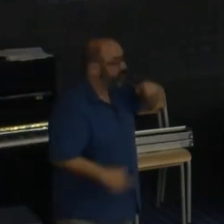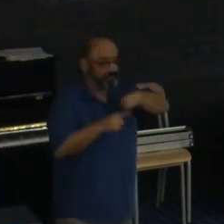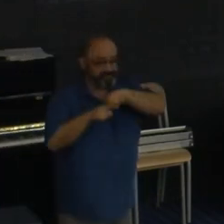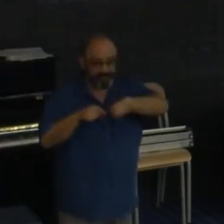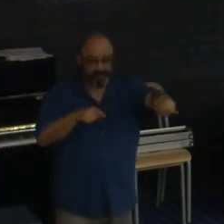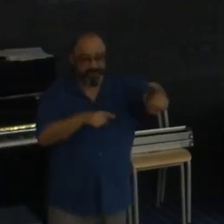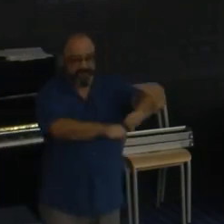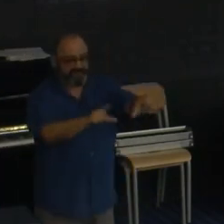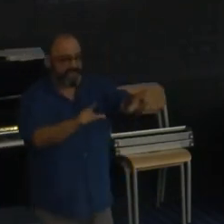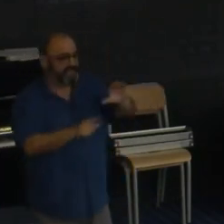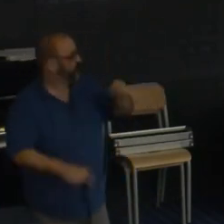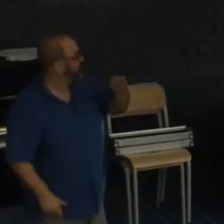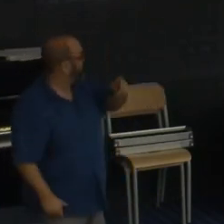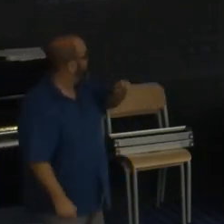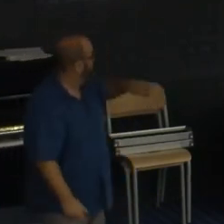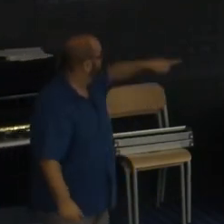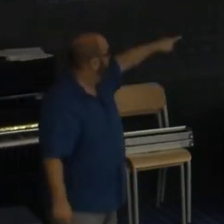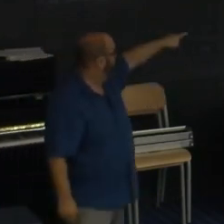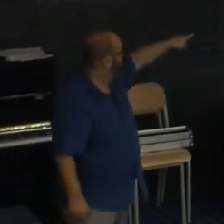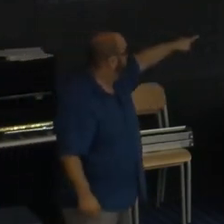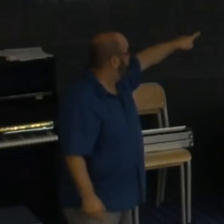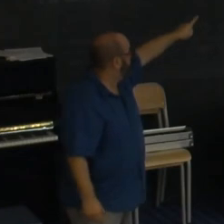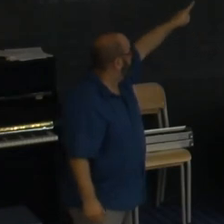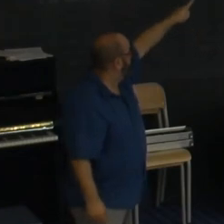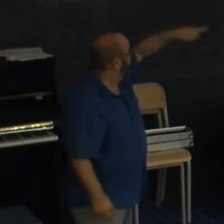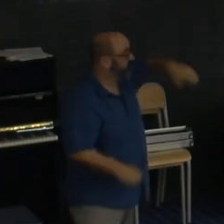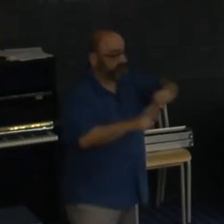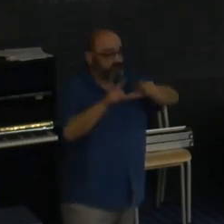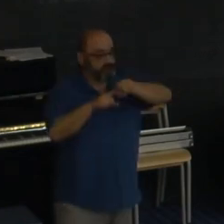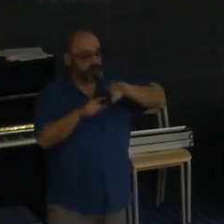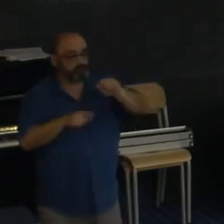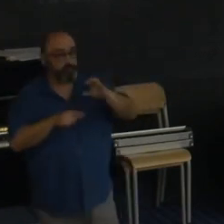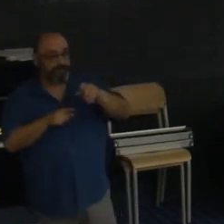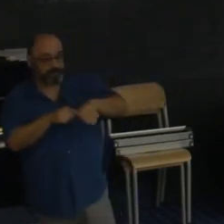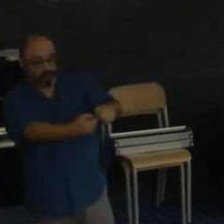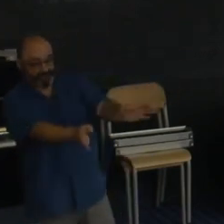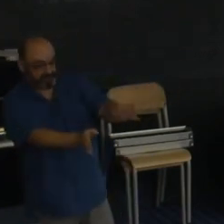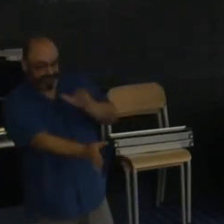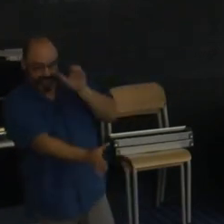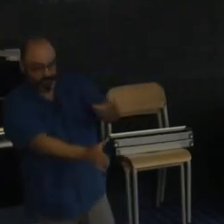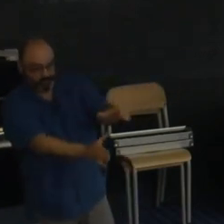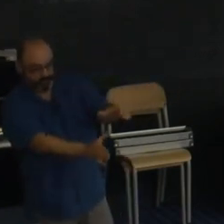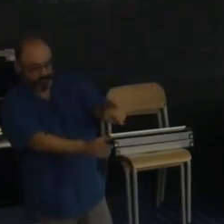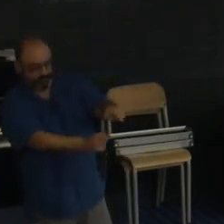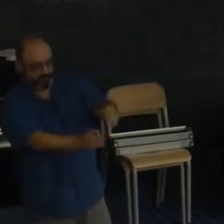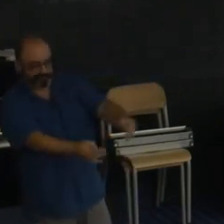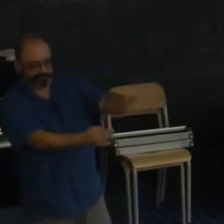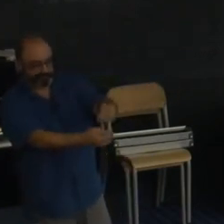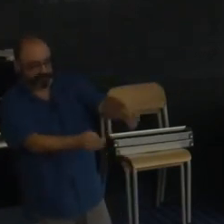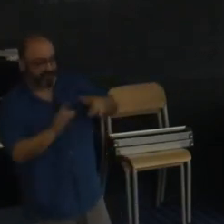une socket qui est là, socket d'écoute, et va s'amuser à écouter directement les